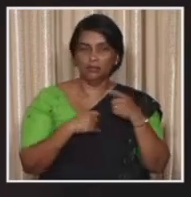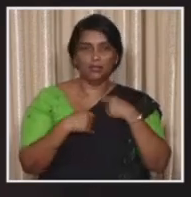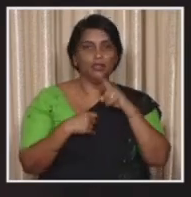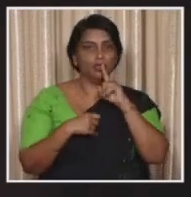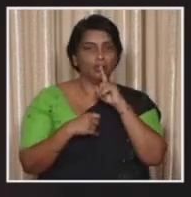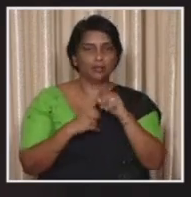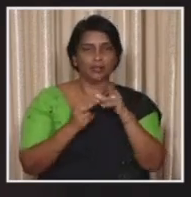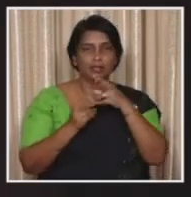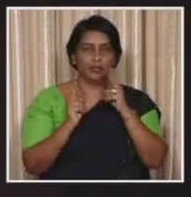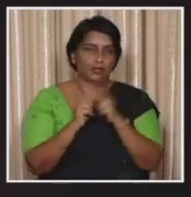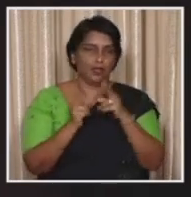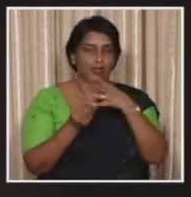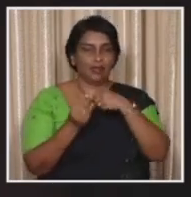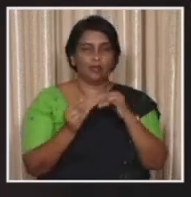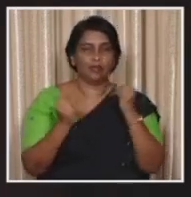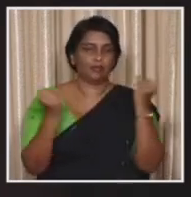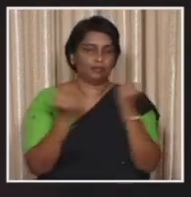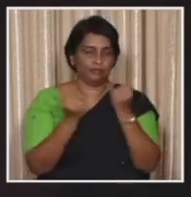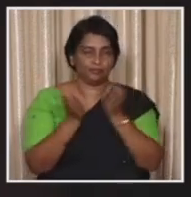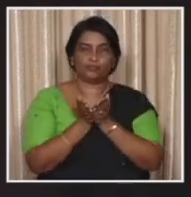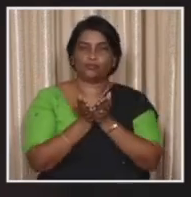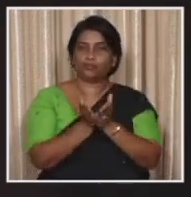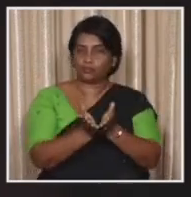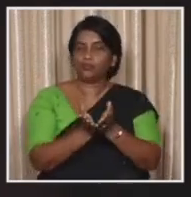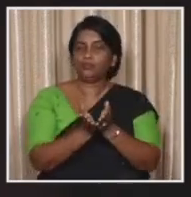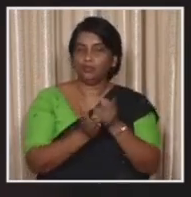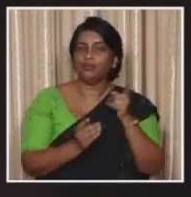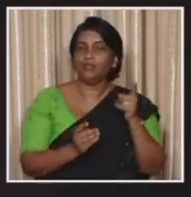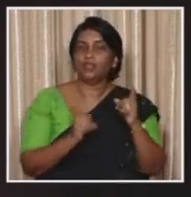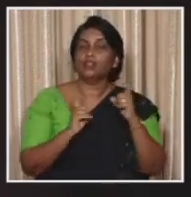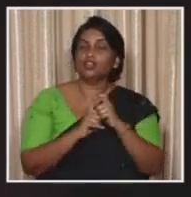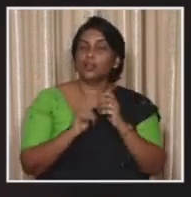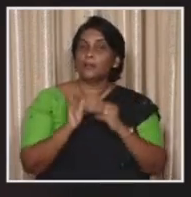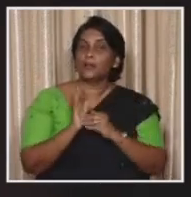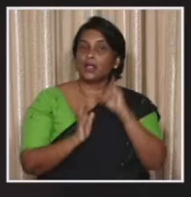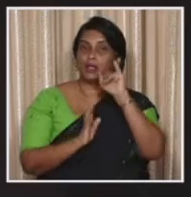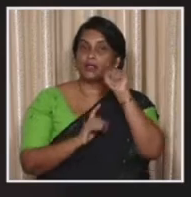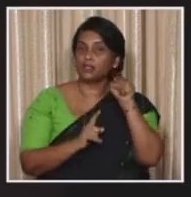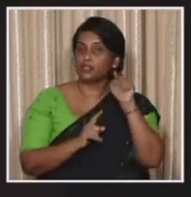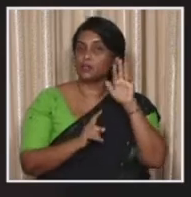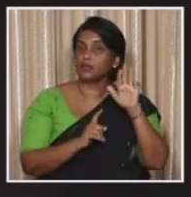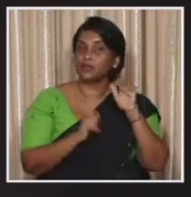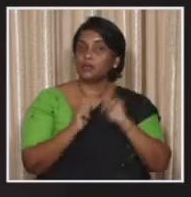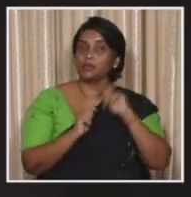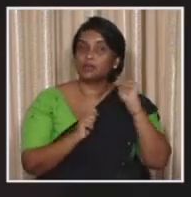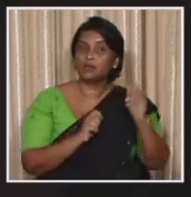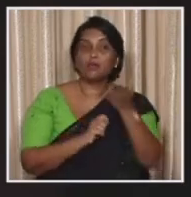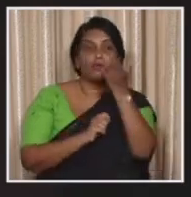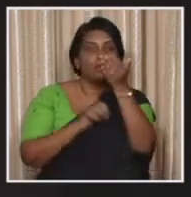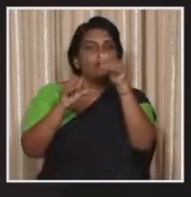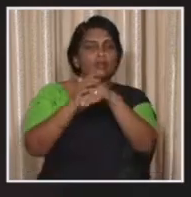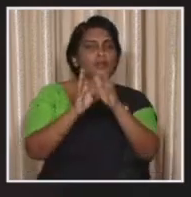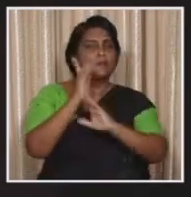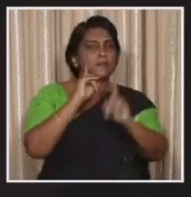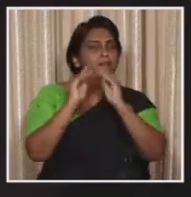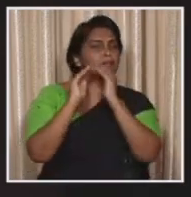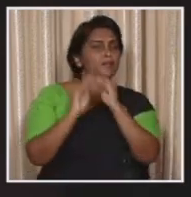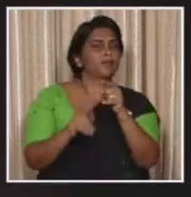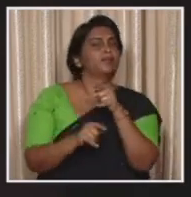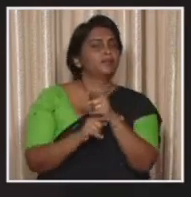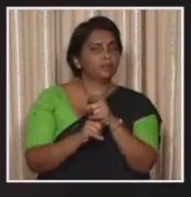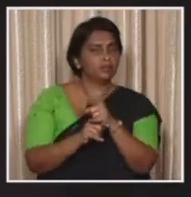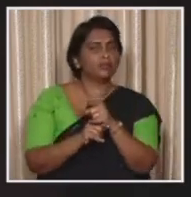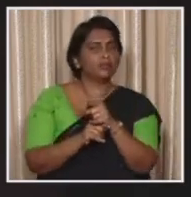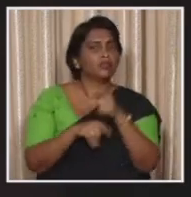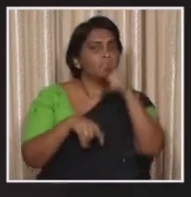කියන්නේ නැහැ අසූචිනව කියලා කුණු නැවට ඩොලර් මිලියන 6.9ක් ගේ ඔබතුමාගේ අමාත්‍යංශය